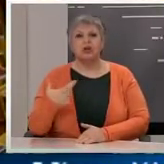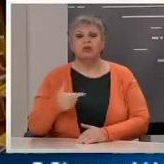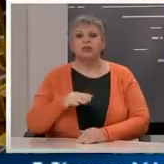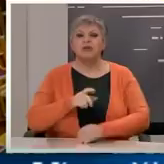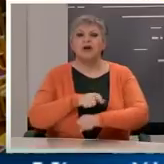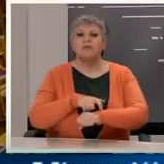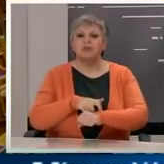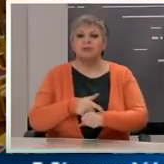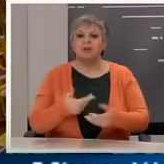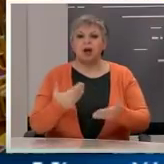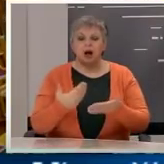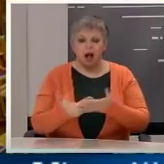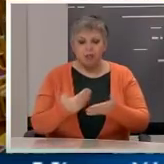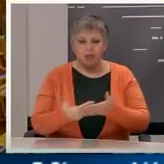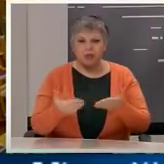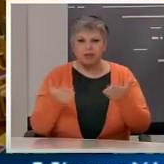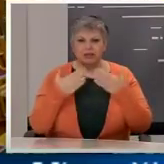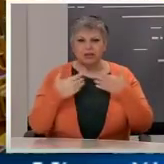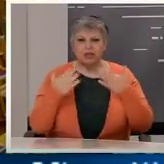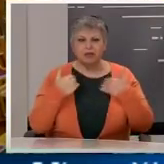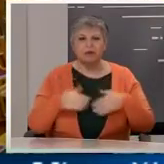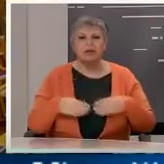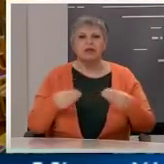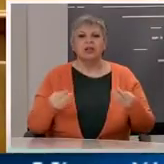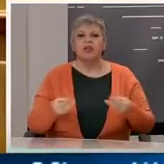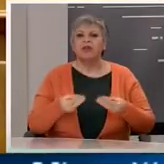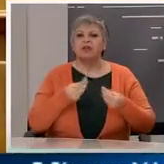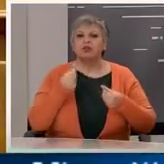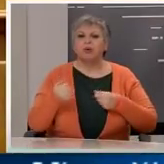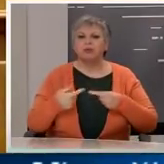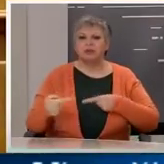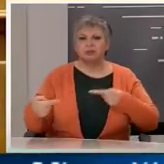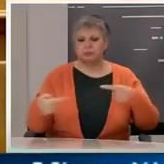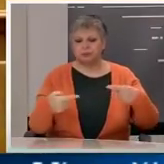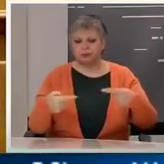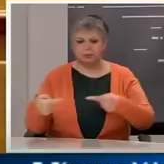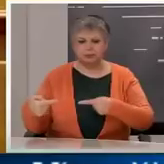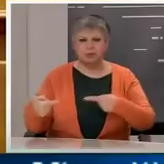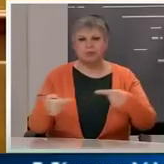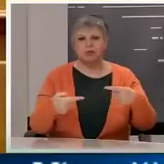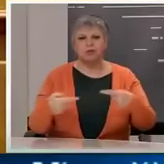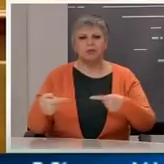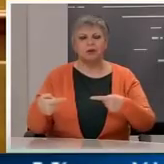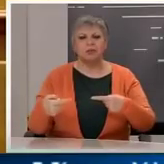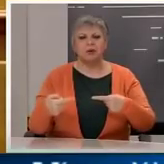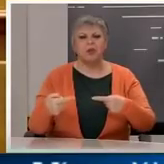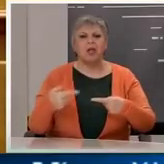ατεκμηρίωτος, άγαρμος και αδέξιος πολιτικός αντιπερισπασμός που επιχείρησε η Νέα